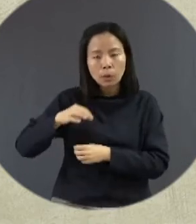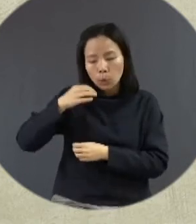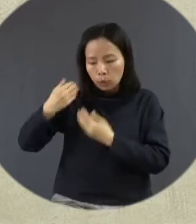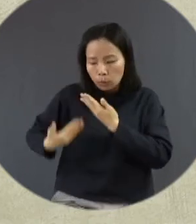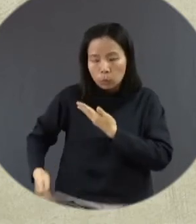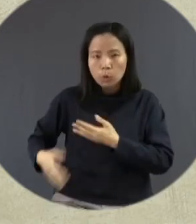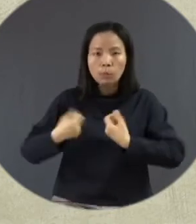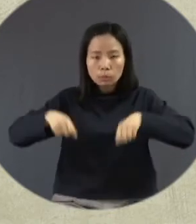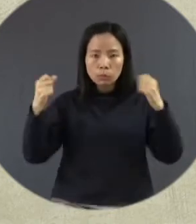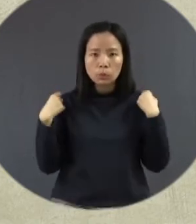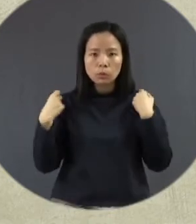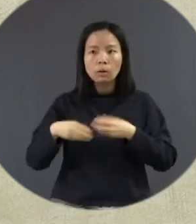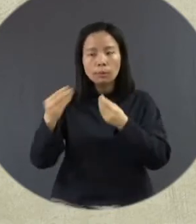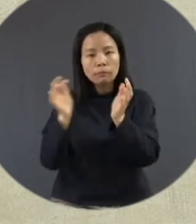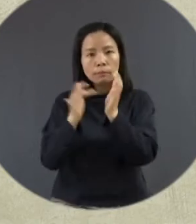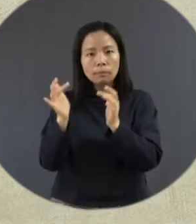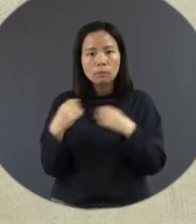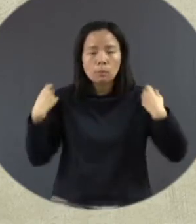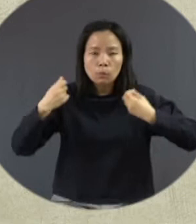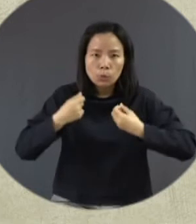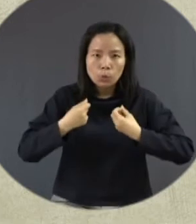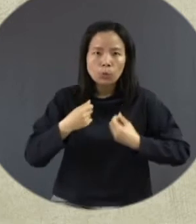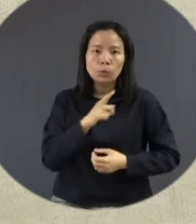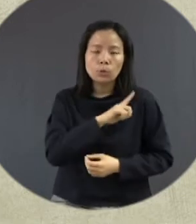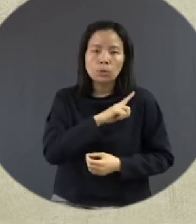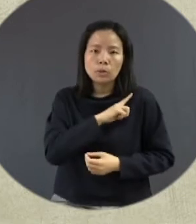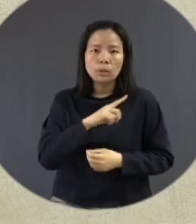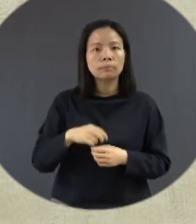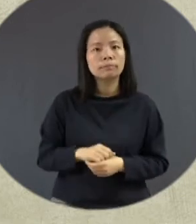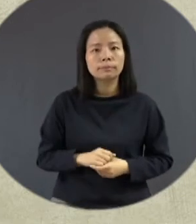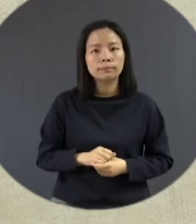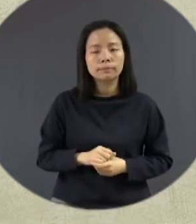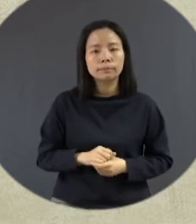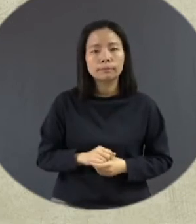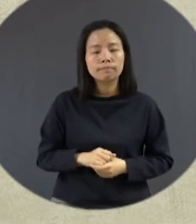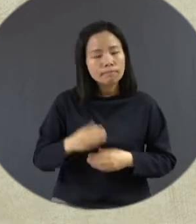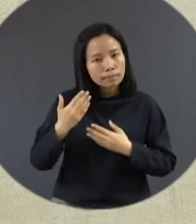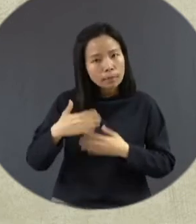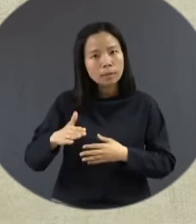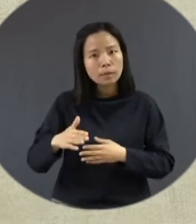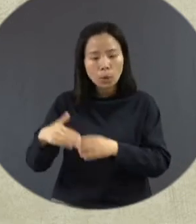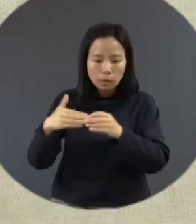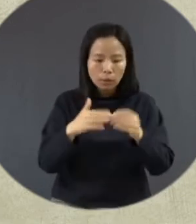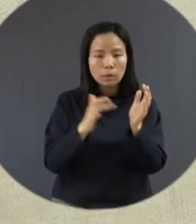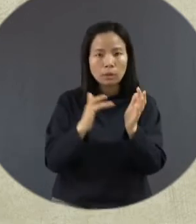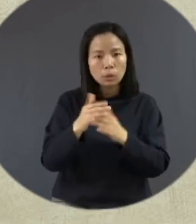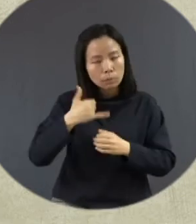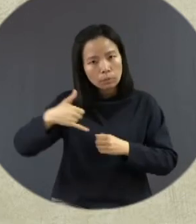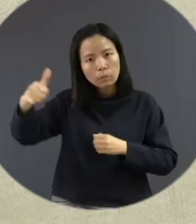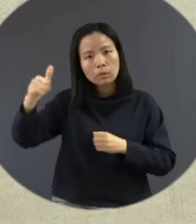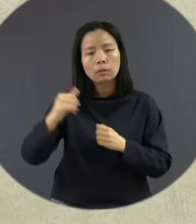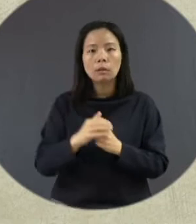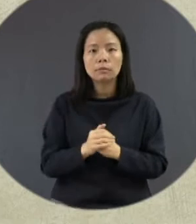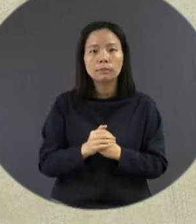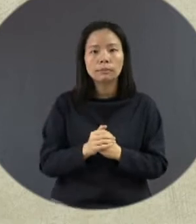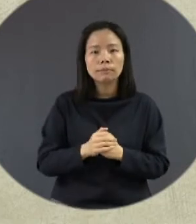下，仍旧给他穿上原来的衣服，然后带他出去，